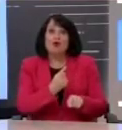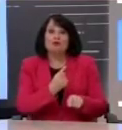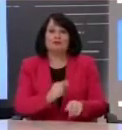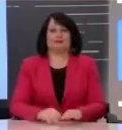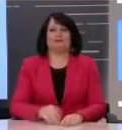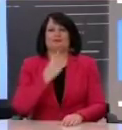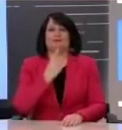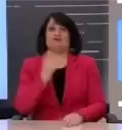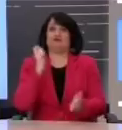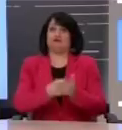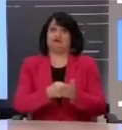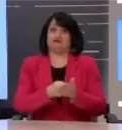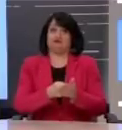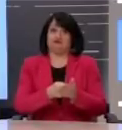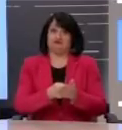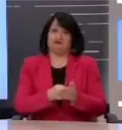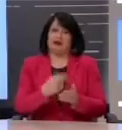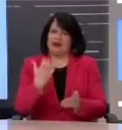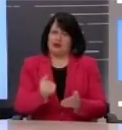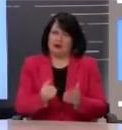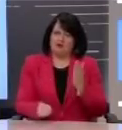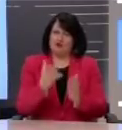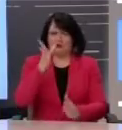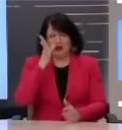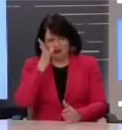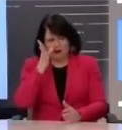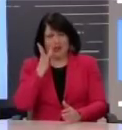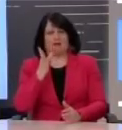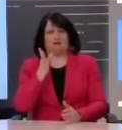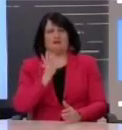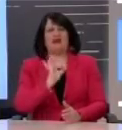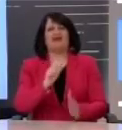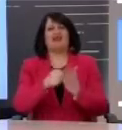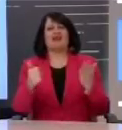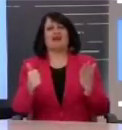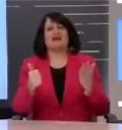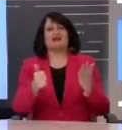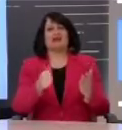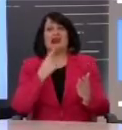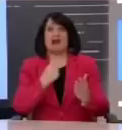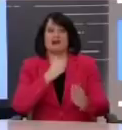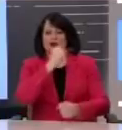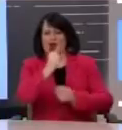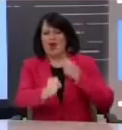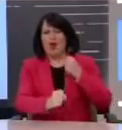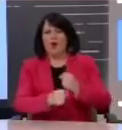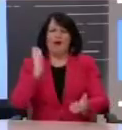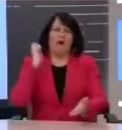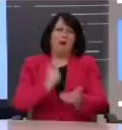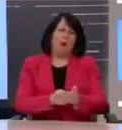εξυγχρονισμός των υπαρχόντων αεροσκαφών είναι η αγορά του αιώνα.